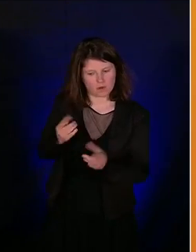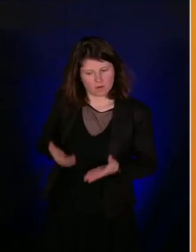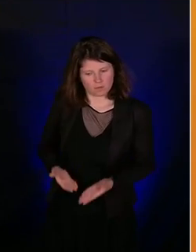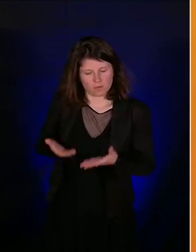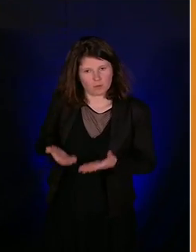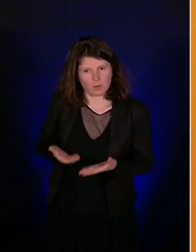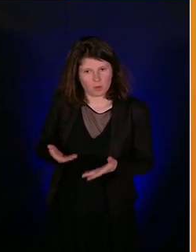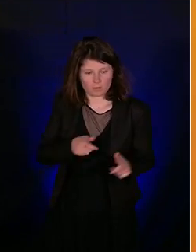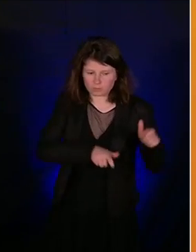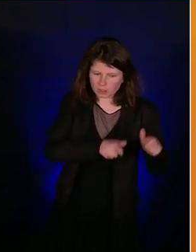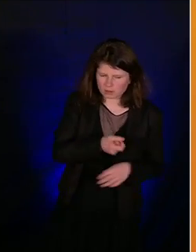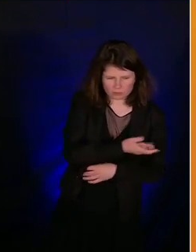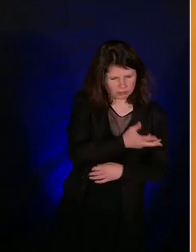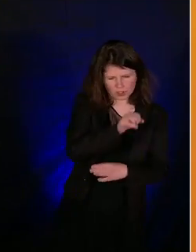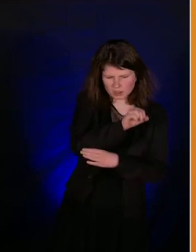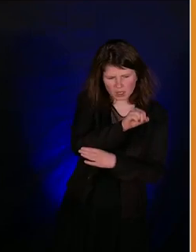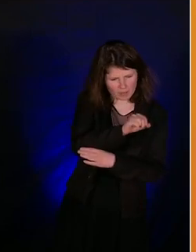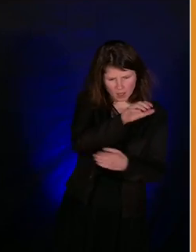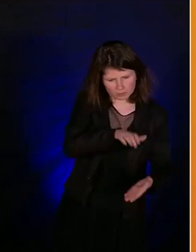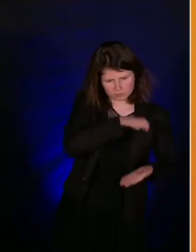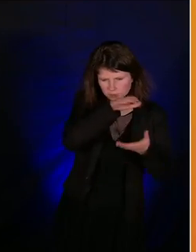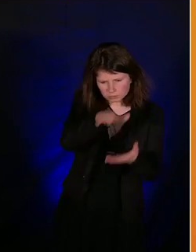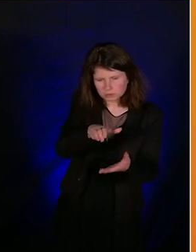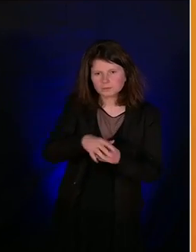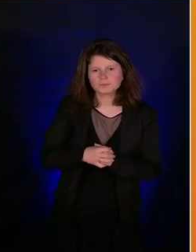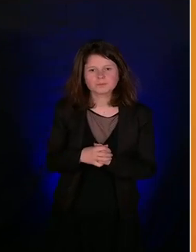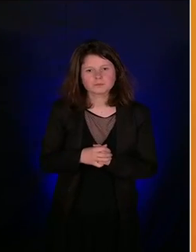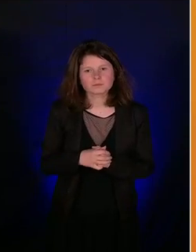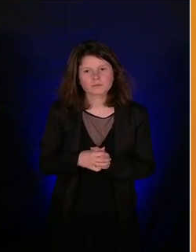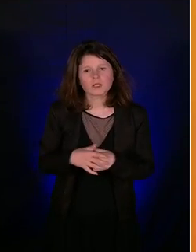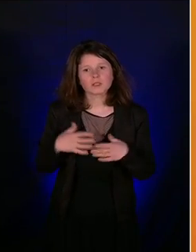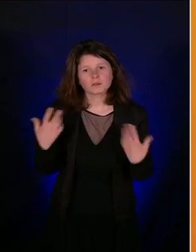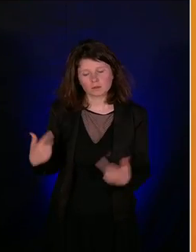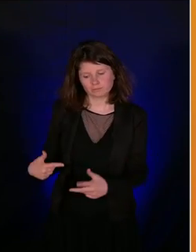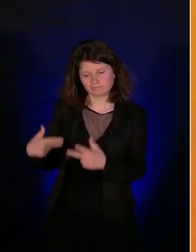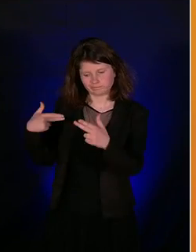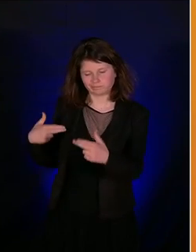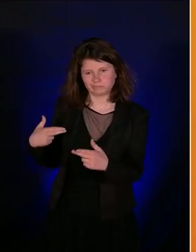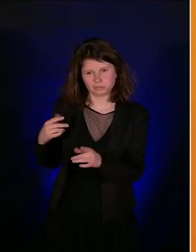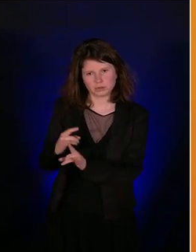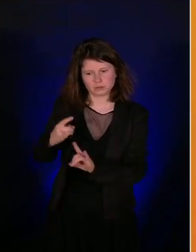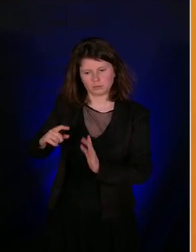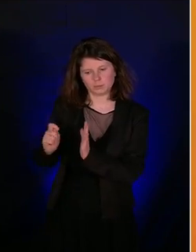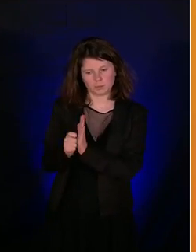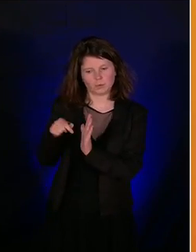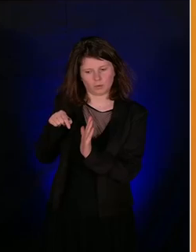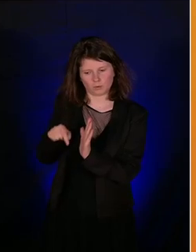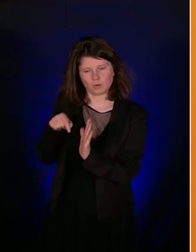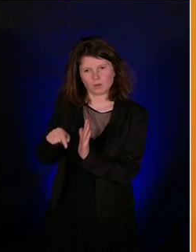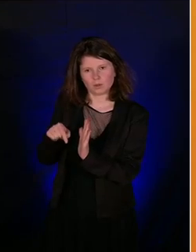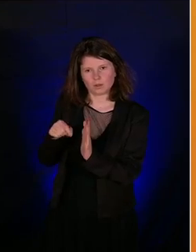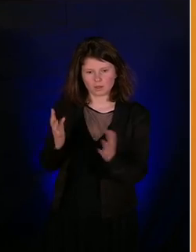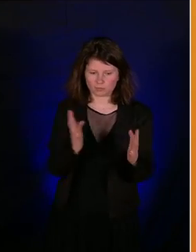ici a été porté par tout le monde ici et dans cette mobilisation historique comment on pourrait sortir de ce